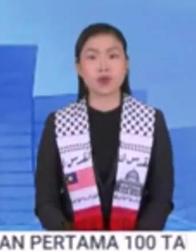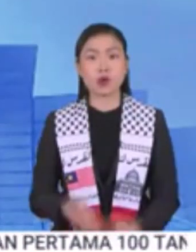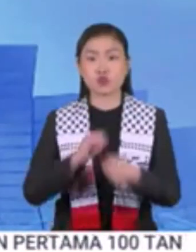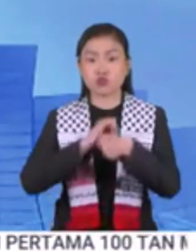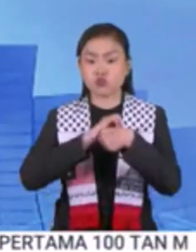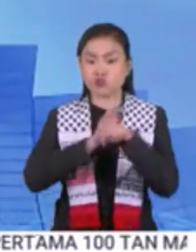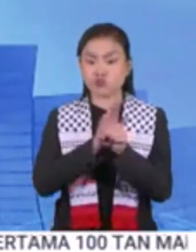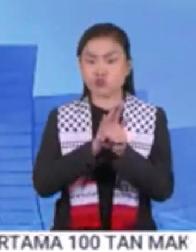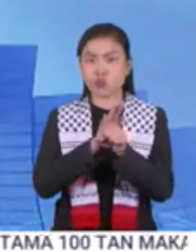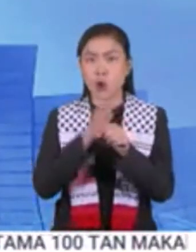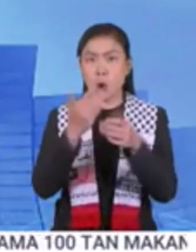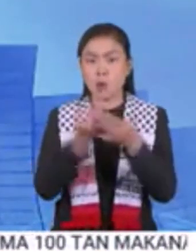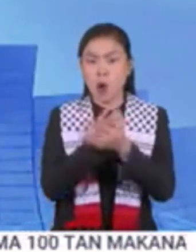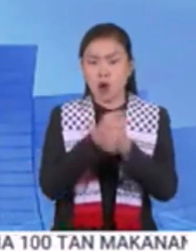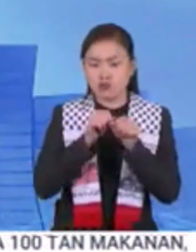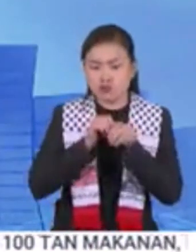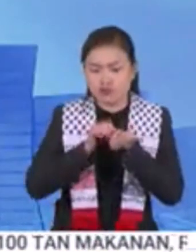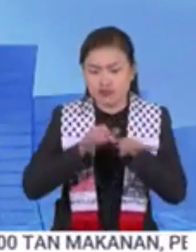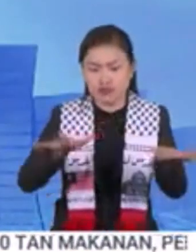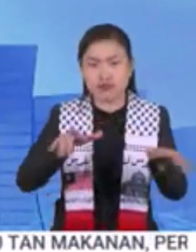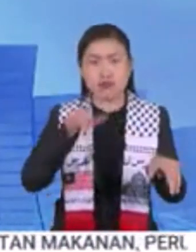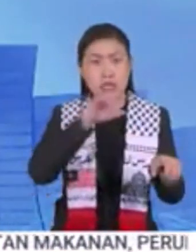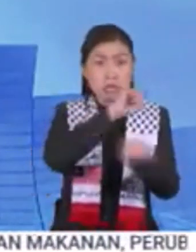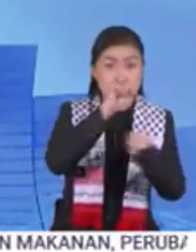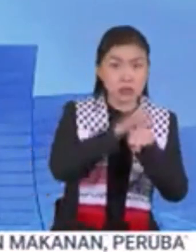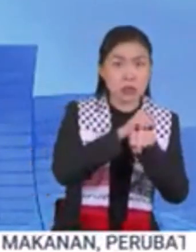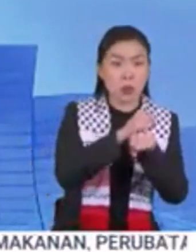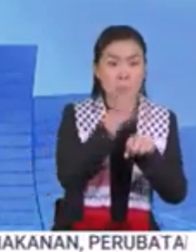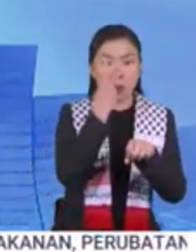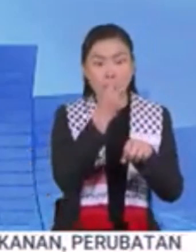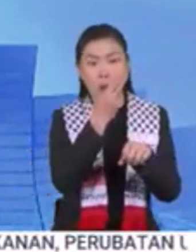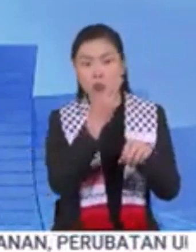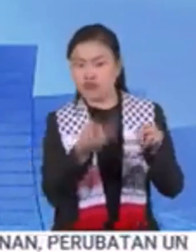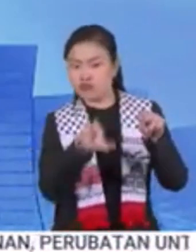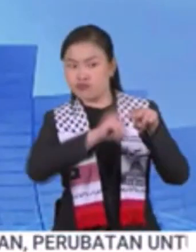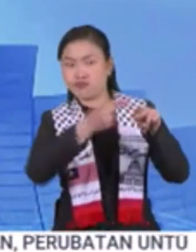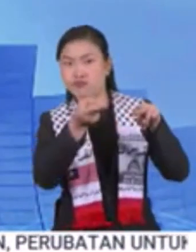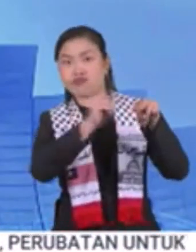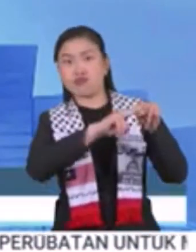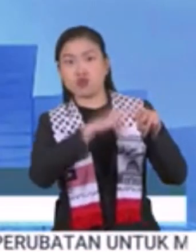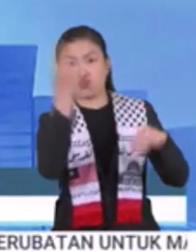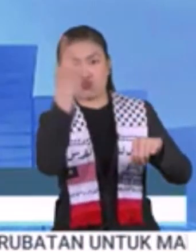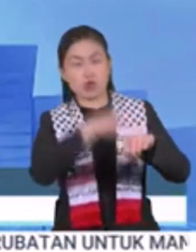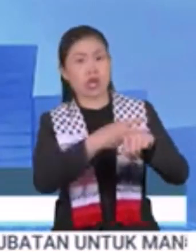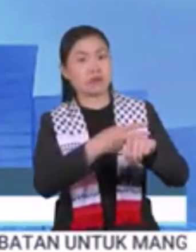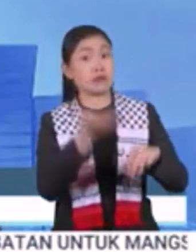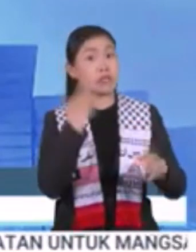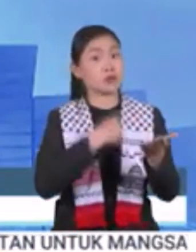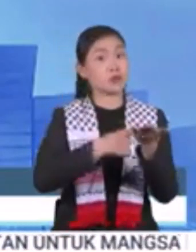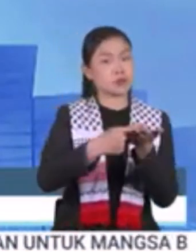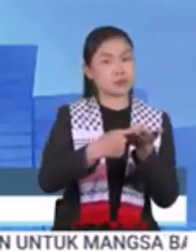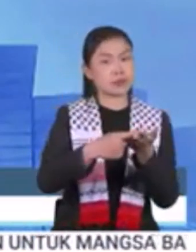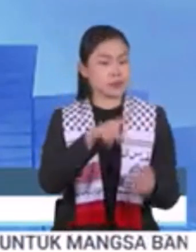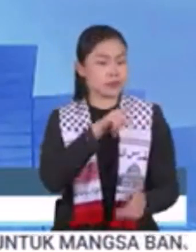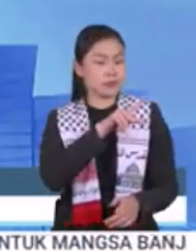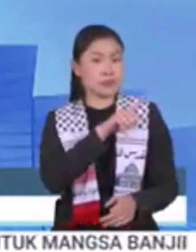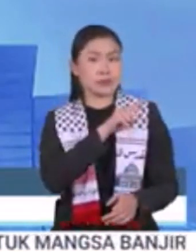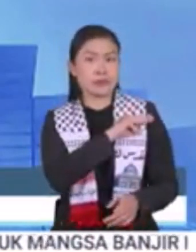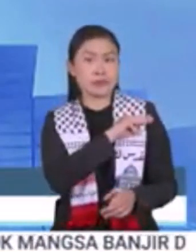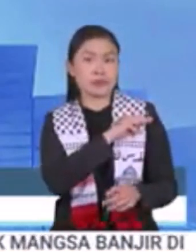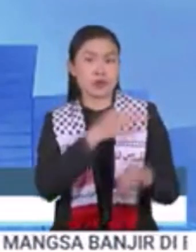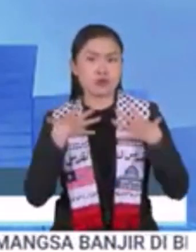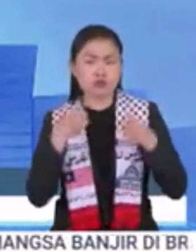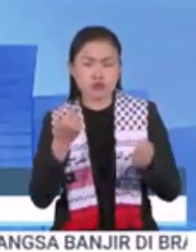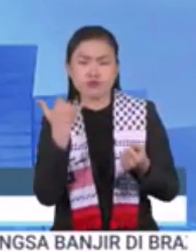Baik, susulan gelombang baru COVID-19 di Singapura yang menyaksikan peningkatan kes dua kali ganda minggu lalu. Kementerian Kesihatan sedang memantau